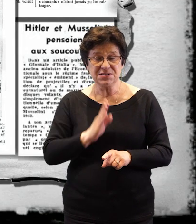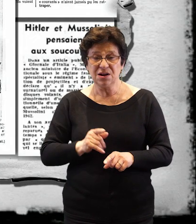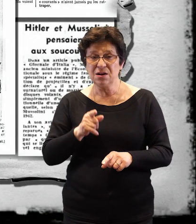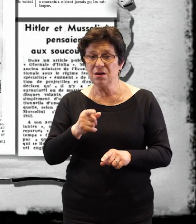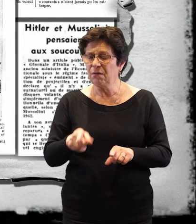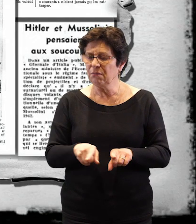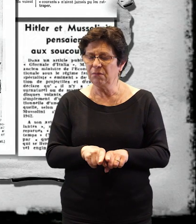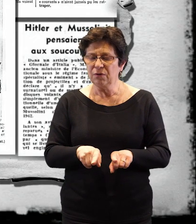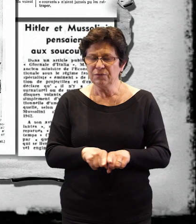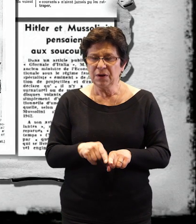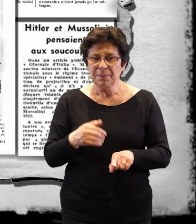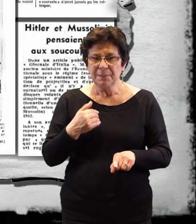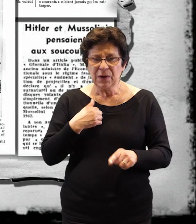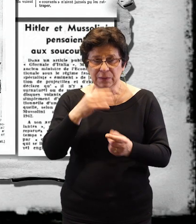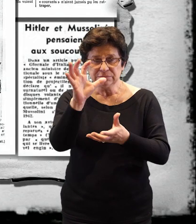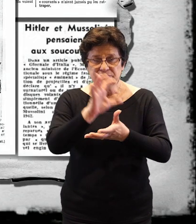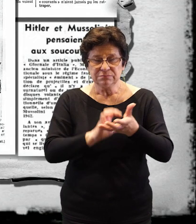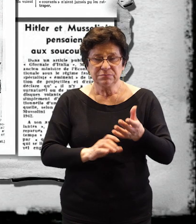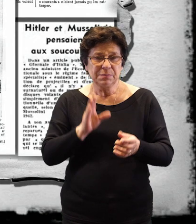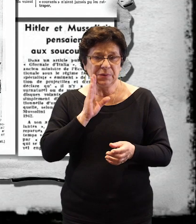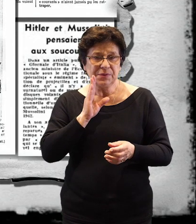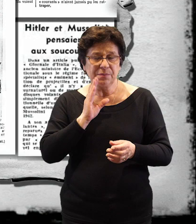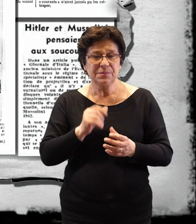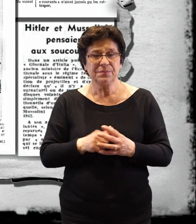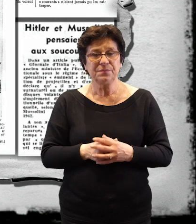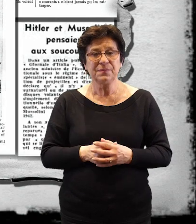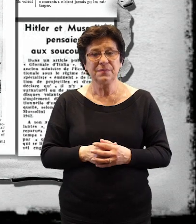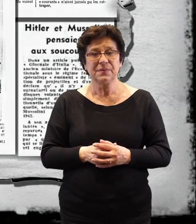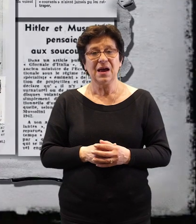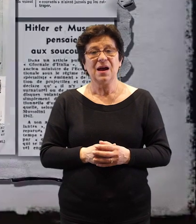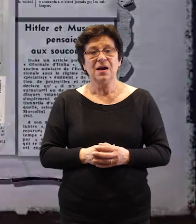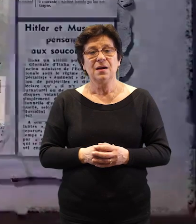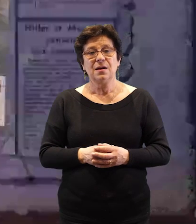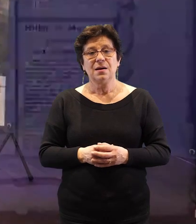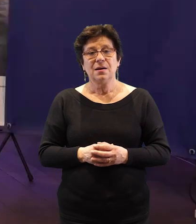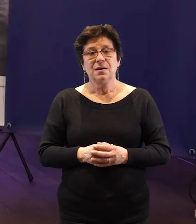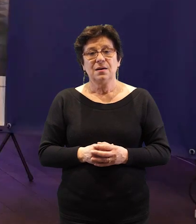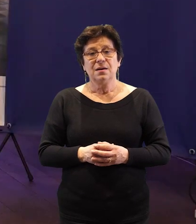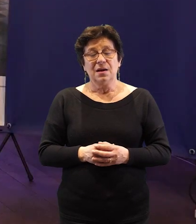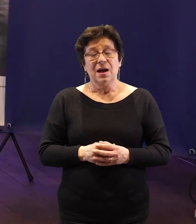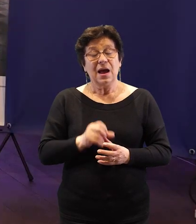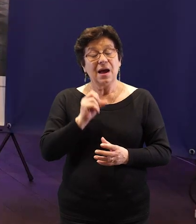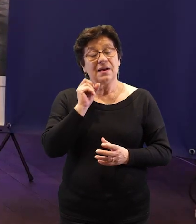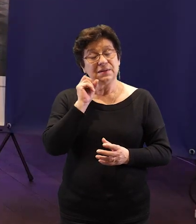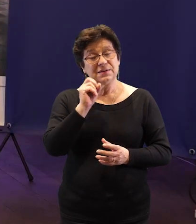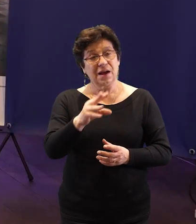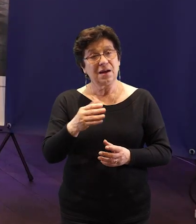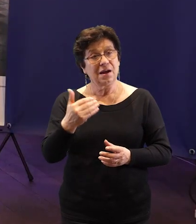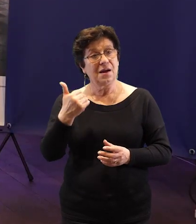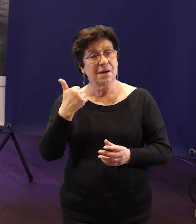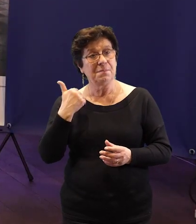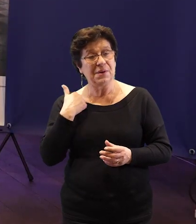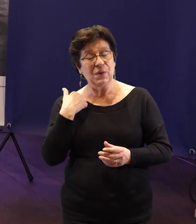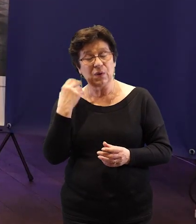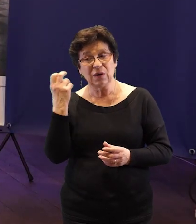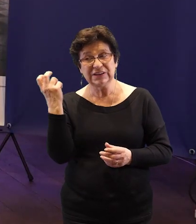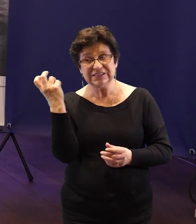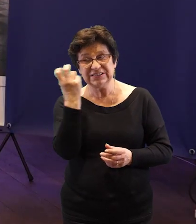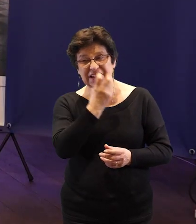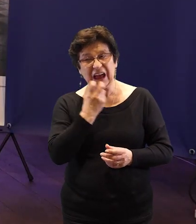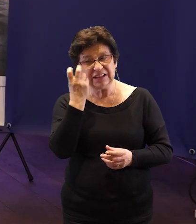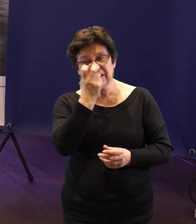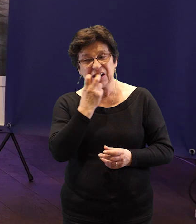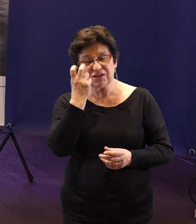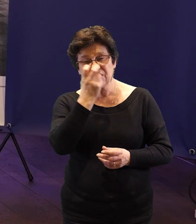historię, bo właśnie, co to pokazuje? Takie było wtedy nieprawdopodobne zainteresowanie historią o latających talerzach.